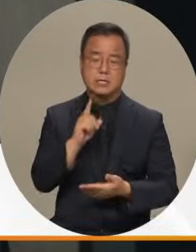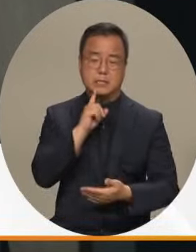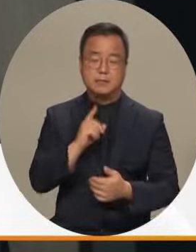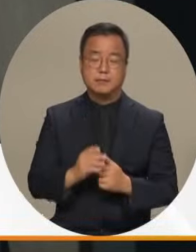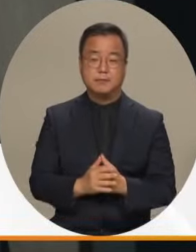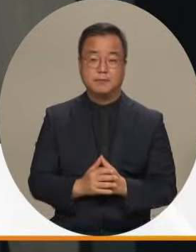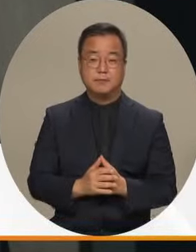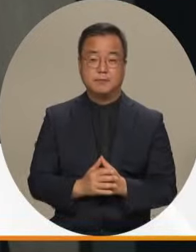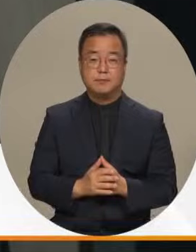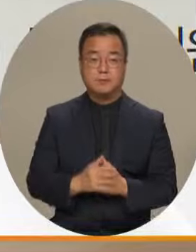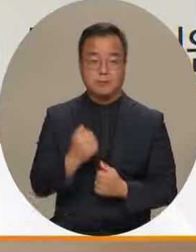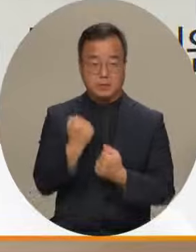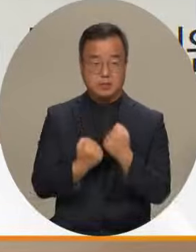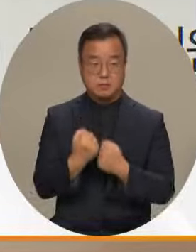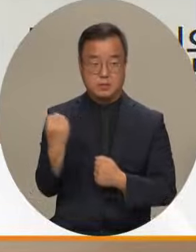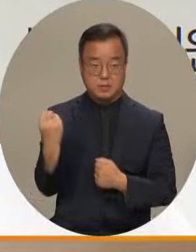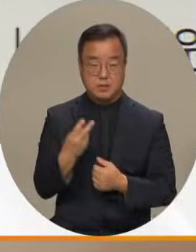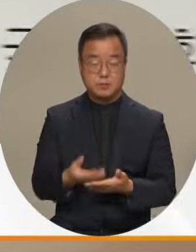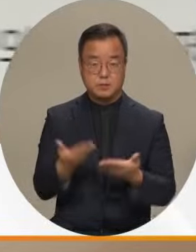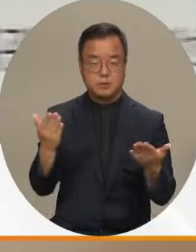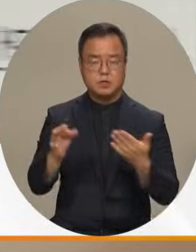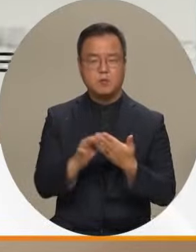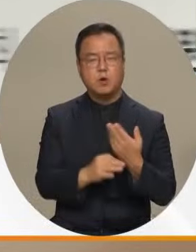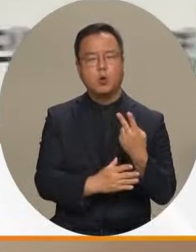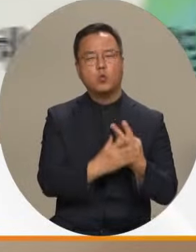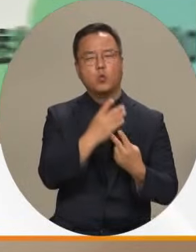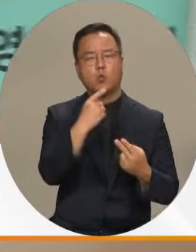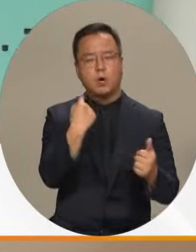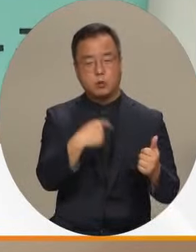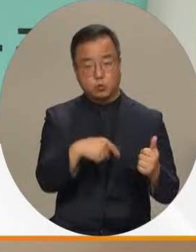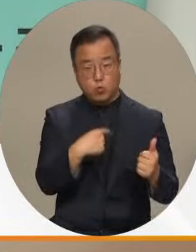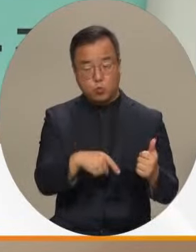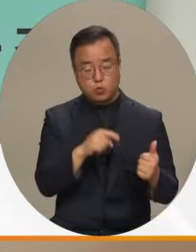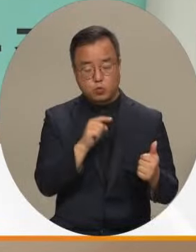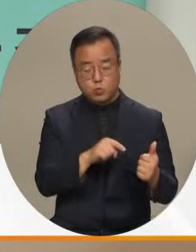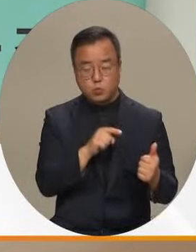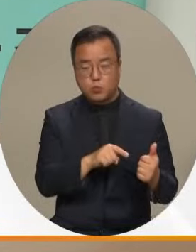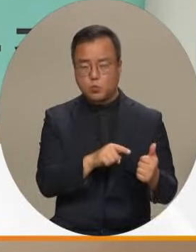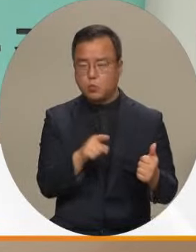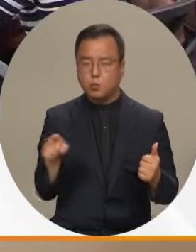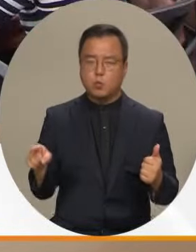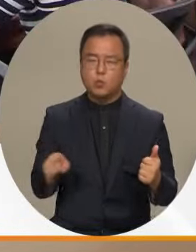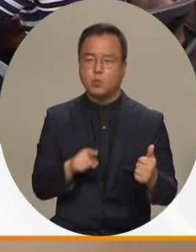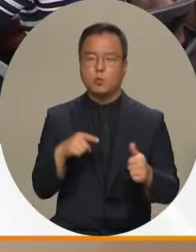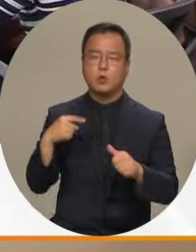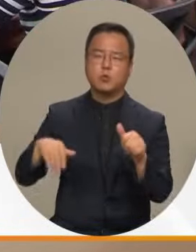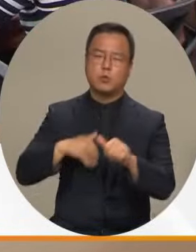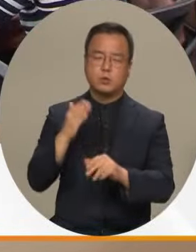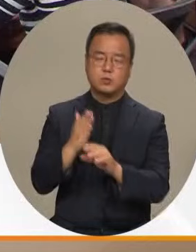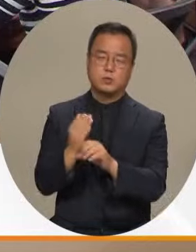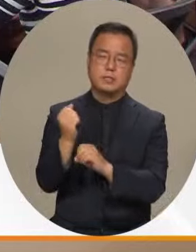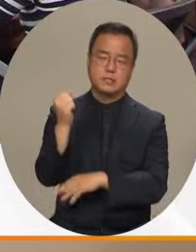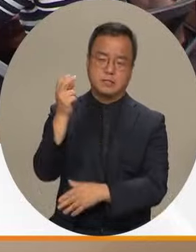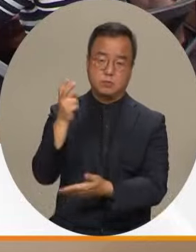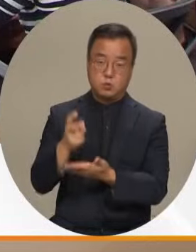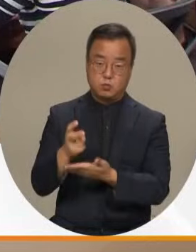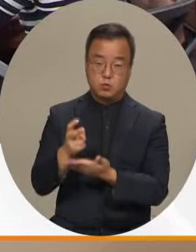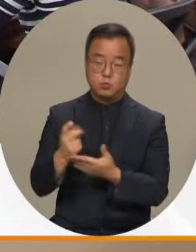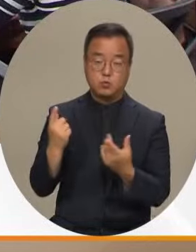그러니까 이 얘기를 풀어서 말씀을 드리면 사실 통합교육이라고 하는 건 이제 모든 교육 현장에서의 기본 원칙이기